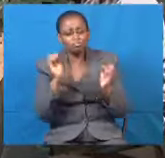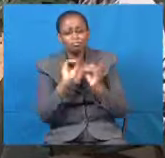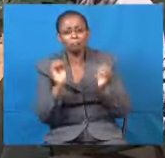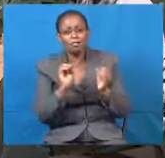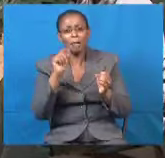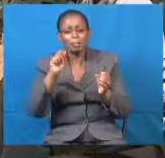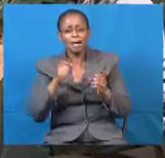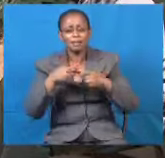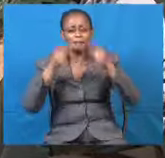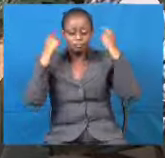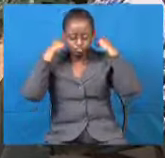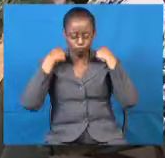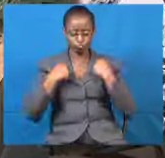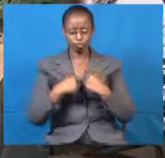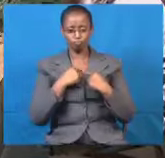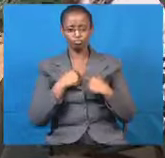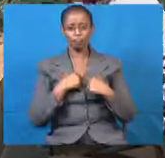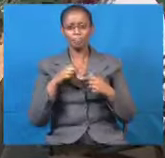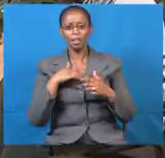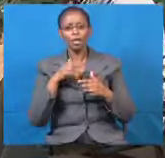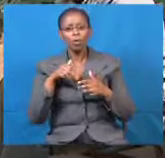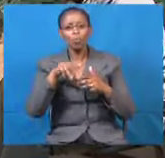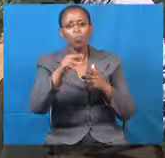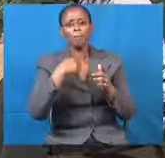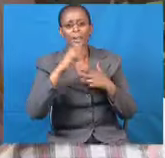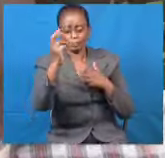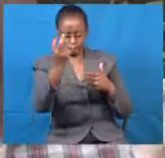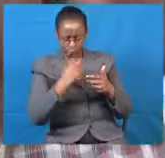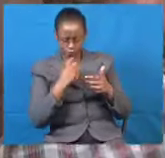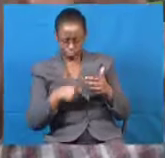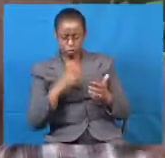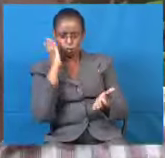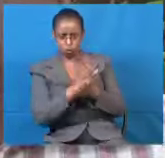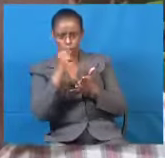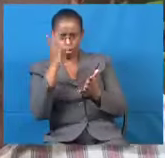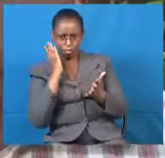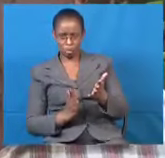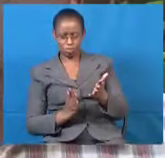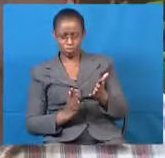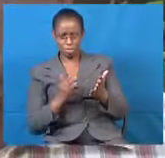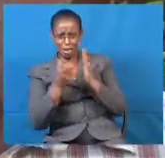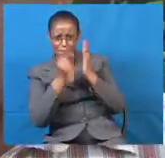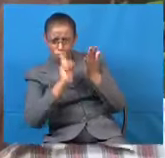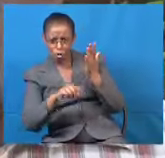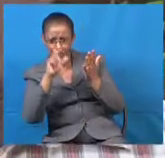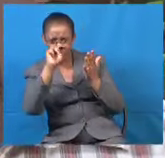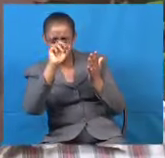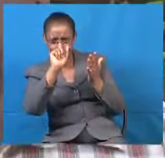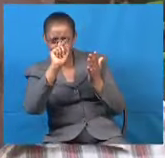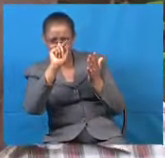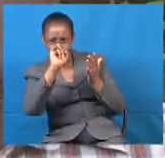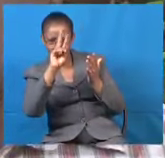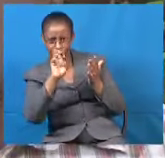mkon hapana walik kuwa wanava shingon ili atambua Yeye ni native alikuwa